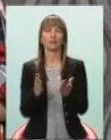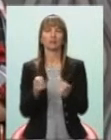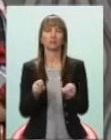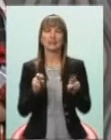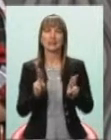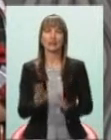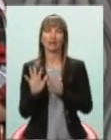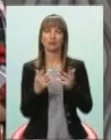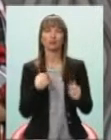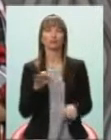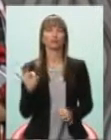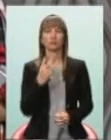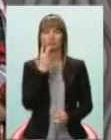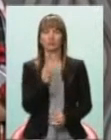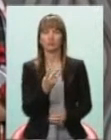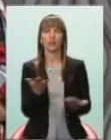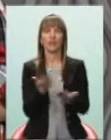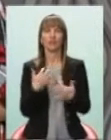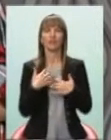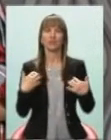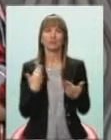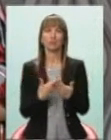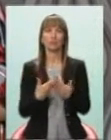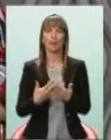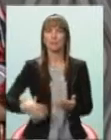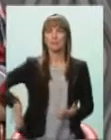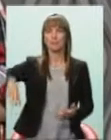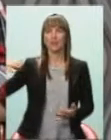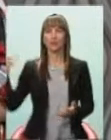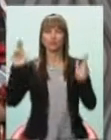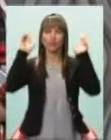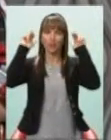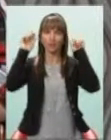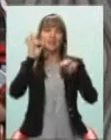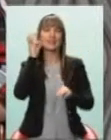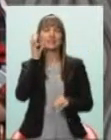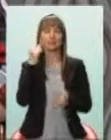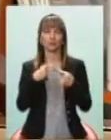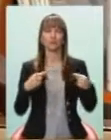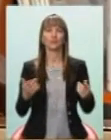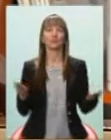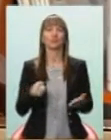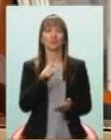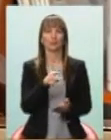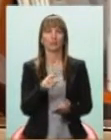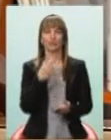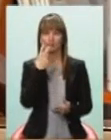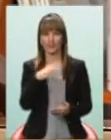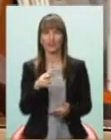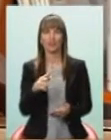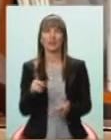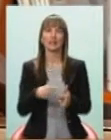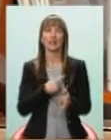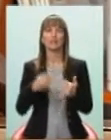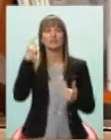ми, напевно, дуже часто помічали якихось певних тваринок – білочок, зайчиків, лисичок тощо. Амінка, а яких ти взагалі бачила, чи,